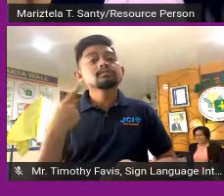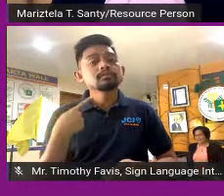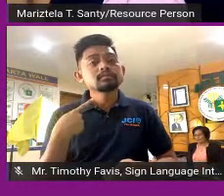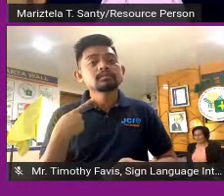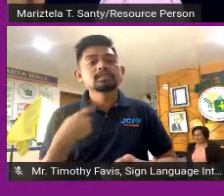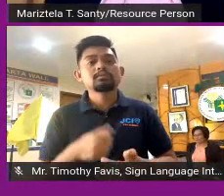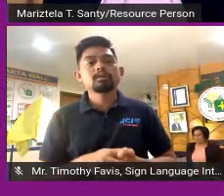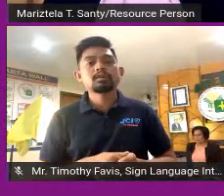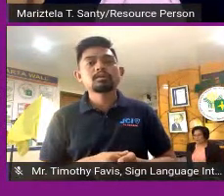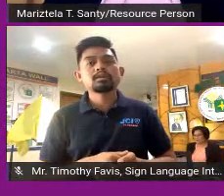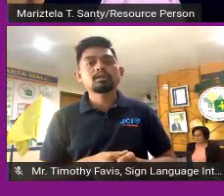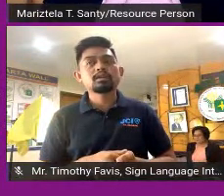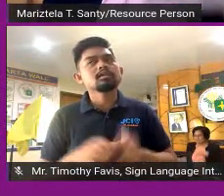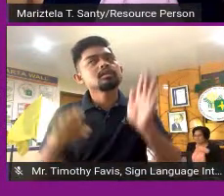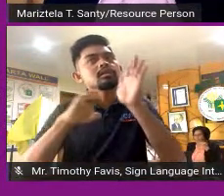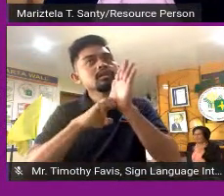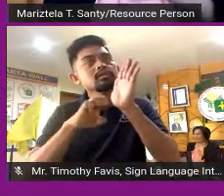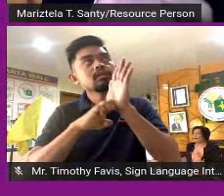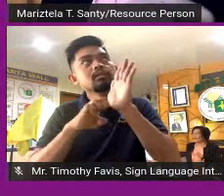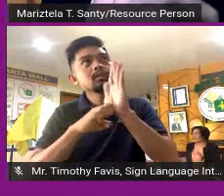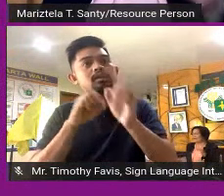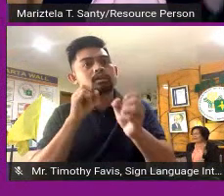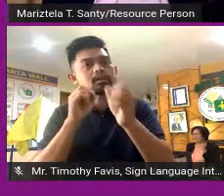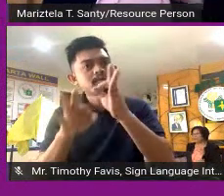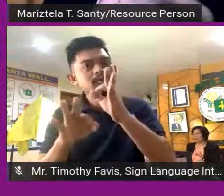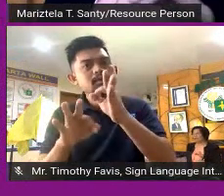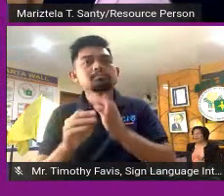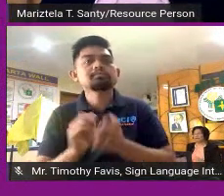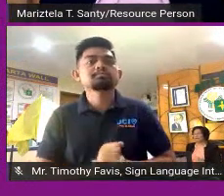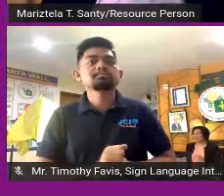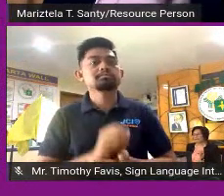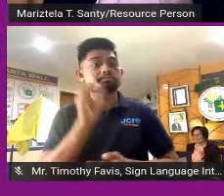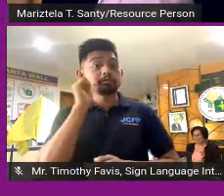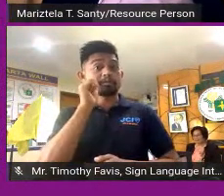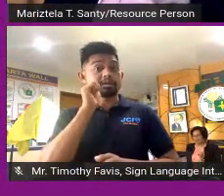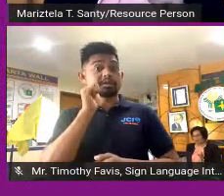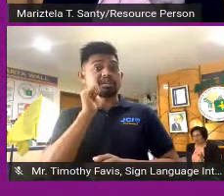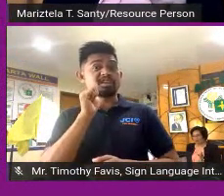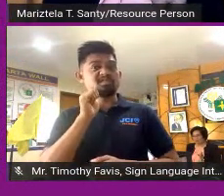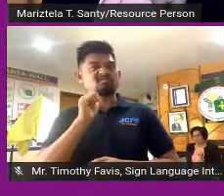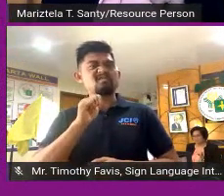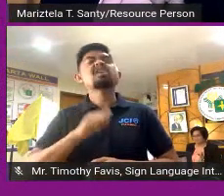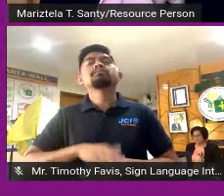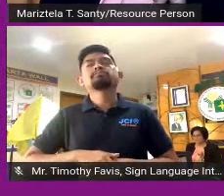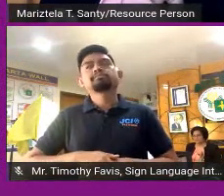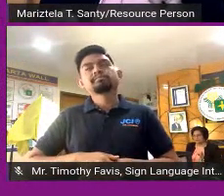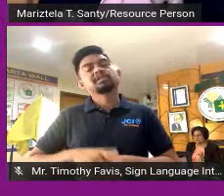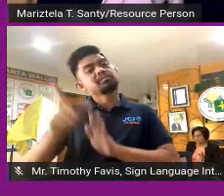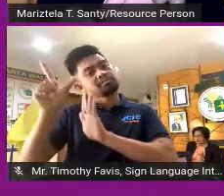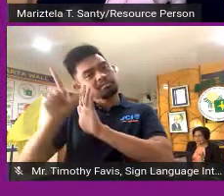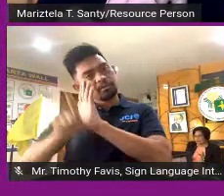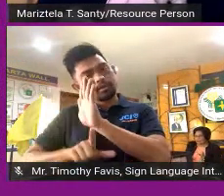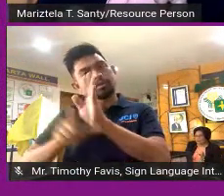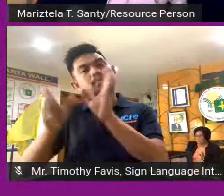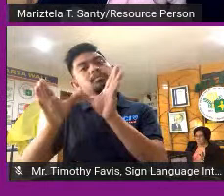May mga scenario po na pag babae ka, low class ka. Ano po? So,